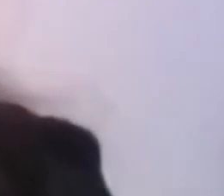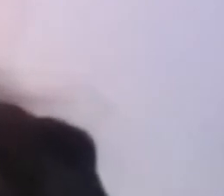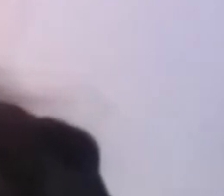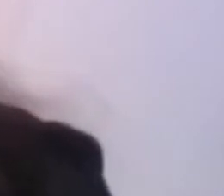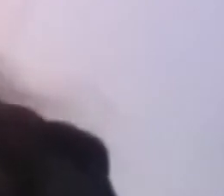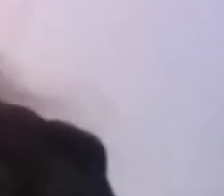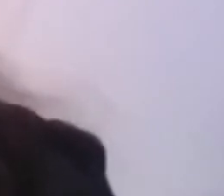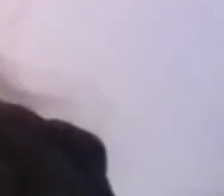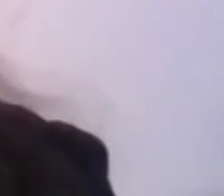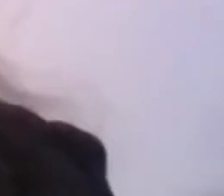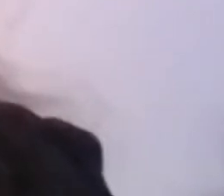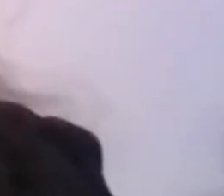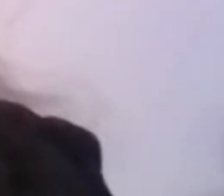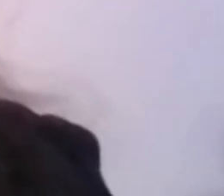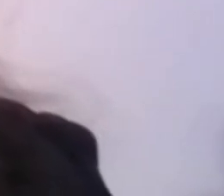de monotonie.